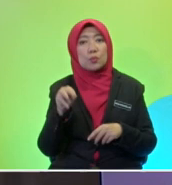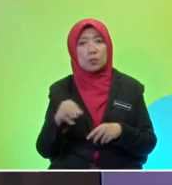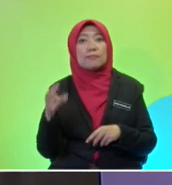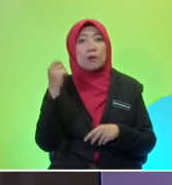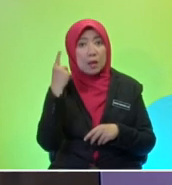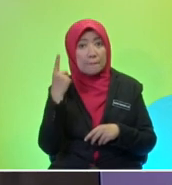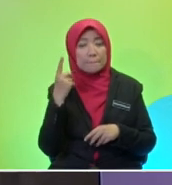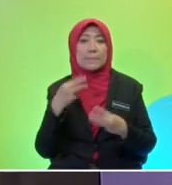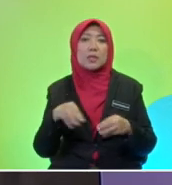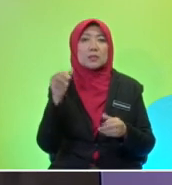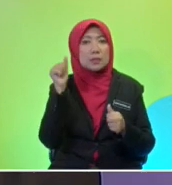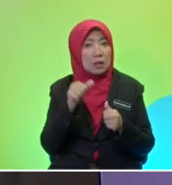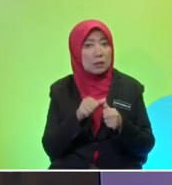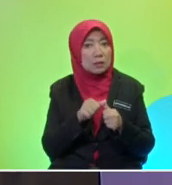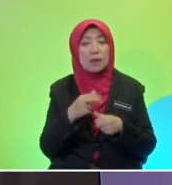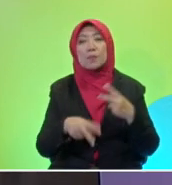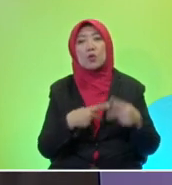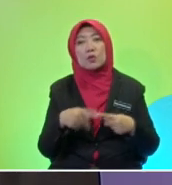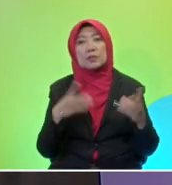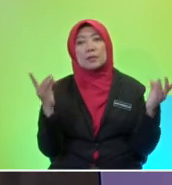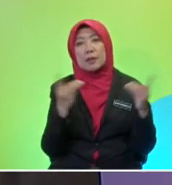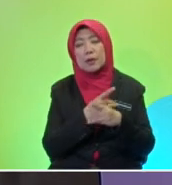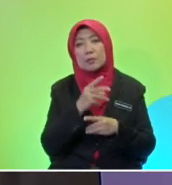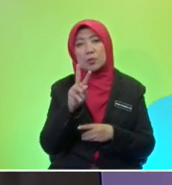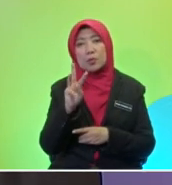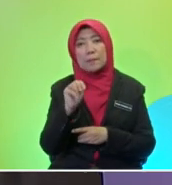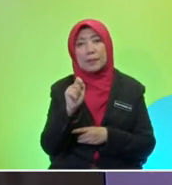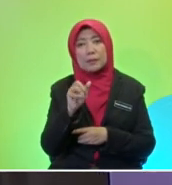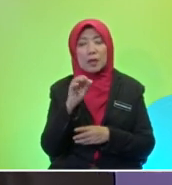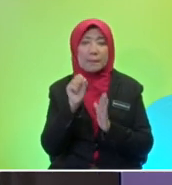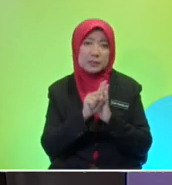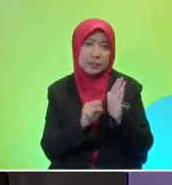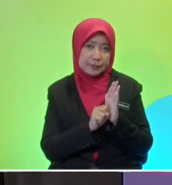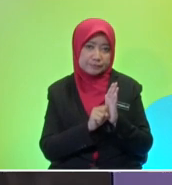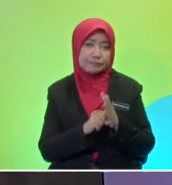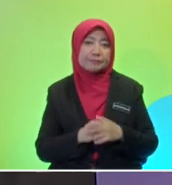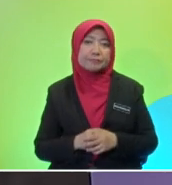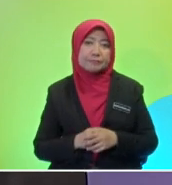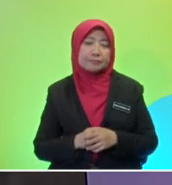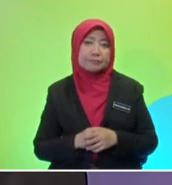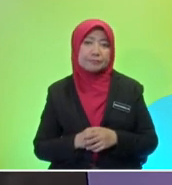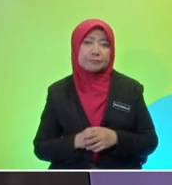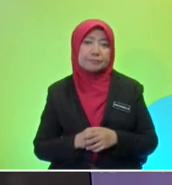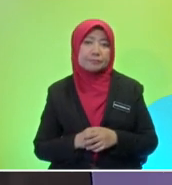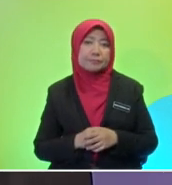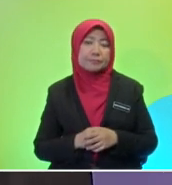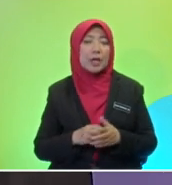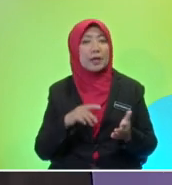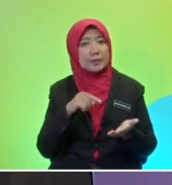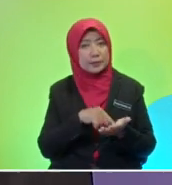masih ingat lagi proses melakukan pendarahan Apa syaratnya Oke saya lanjutkan lagi Oke ini contoh